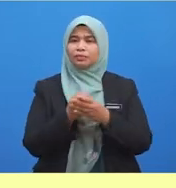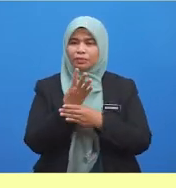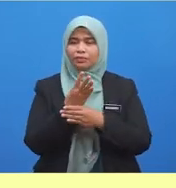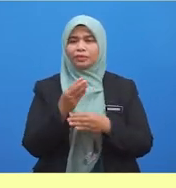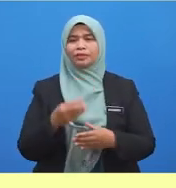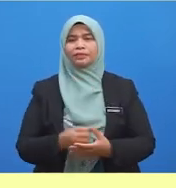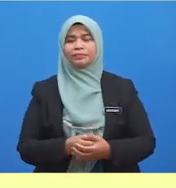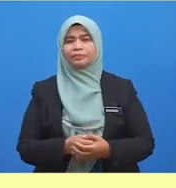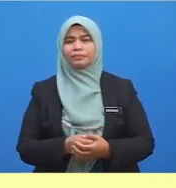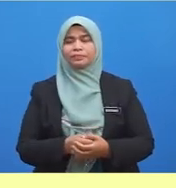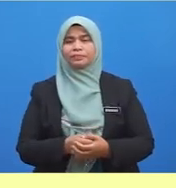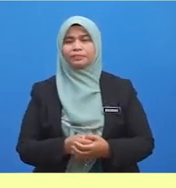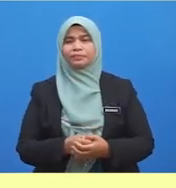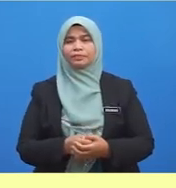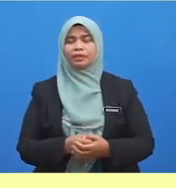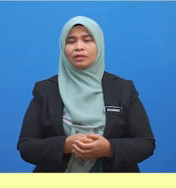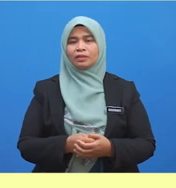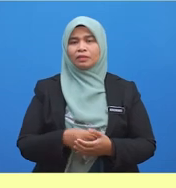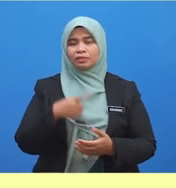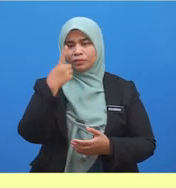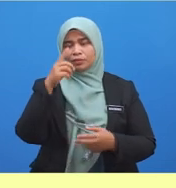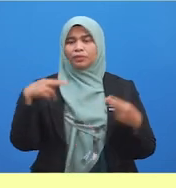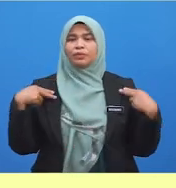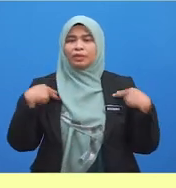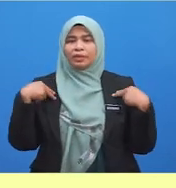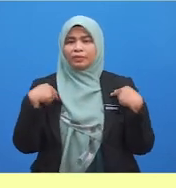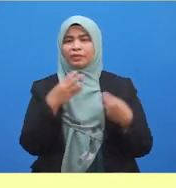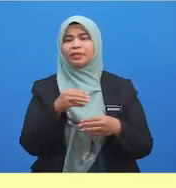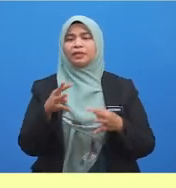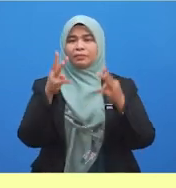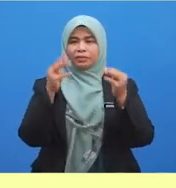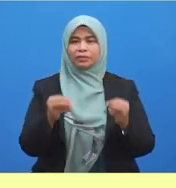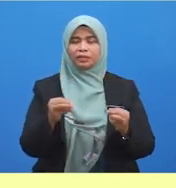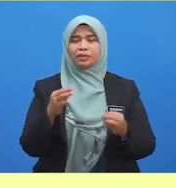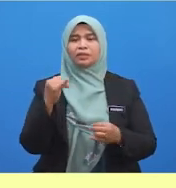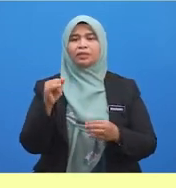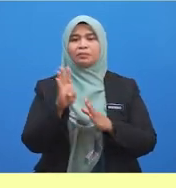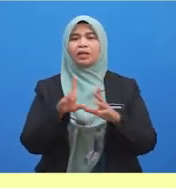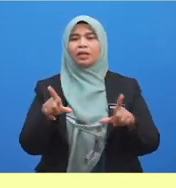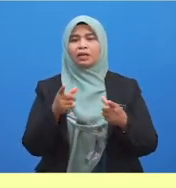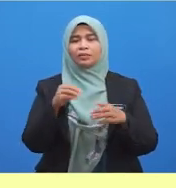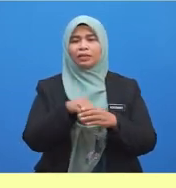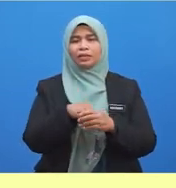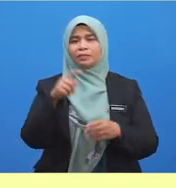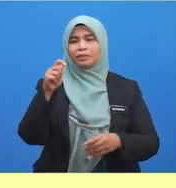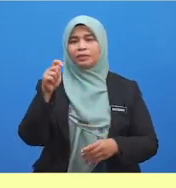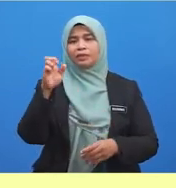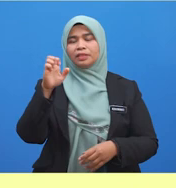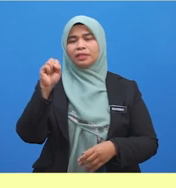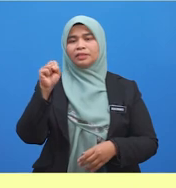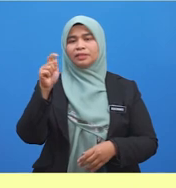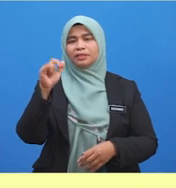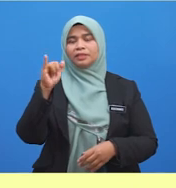iaitu organ pembiakan bagi organisma jantan atau lelaki, manakala